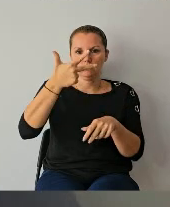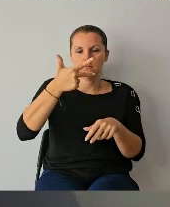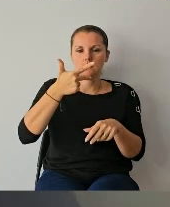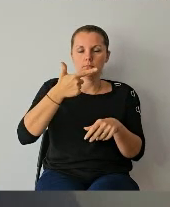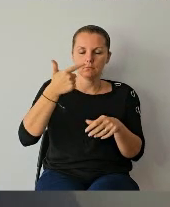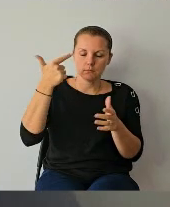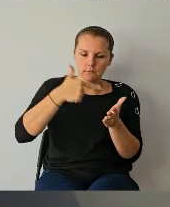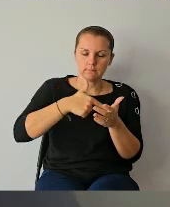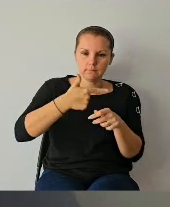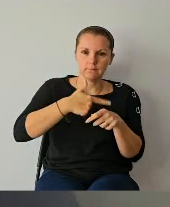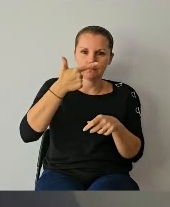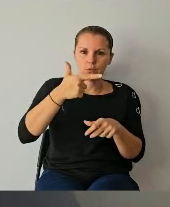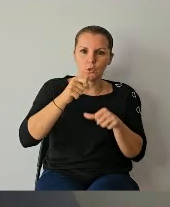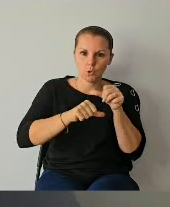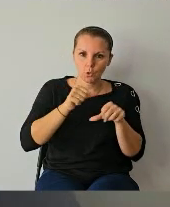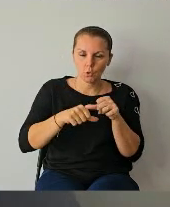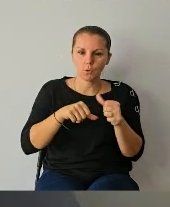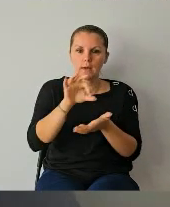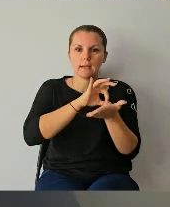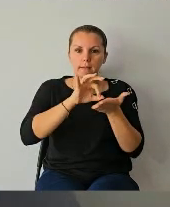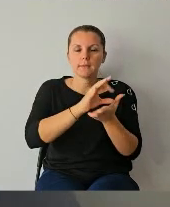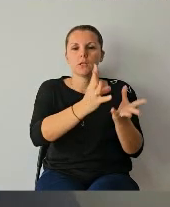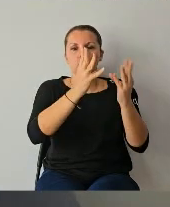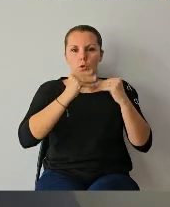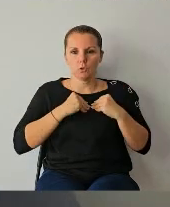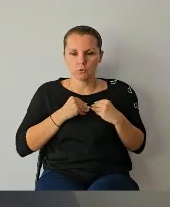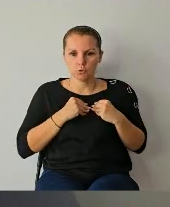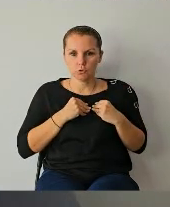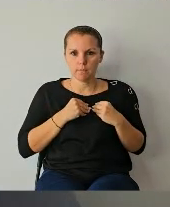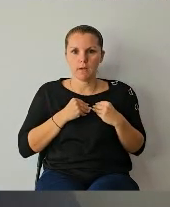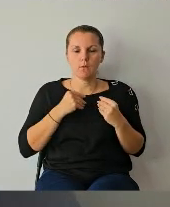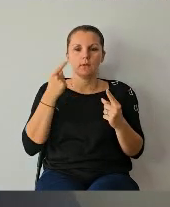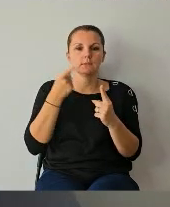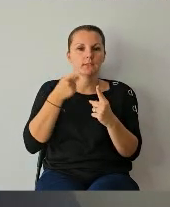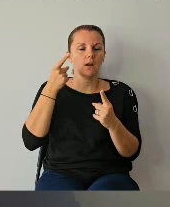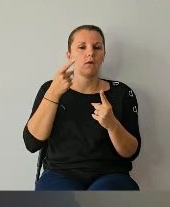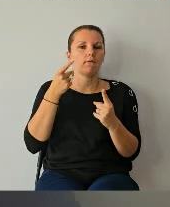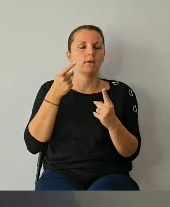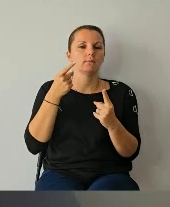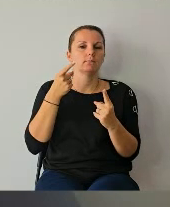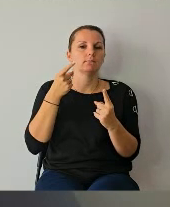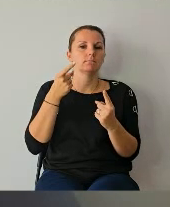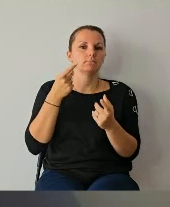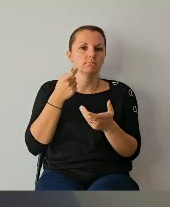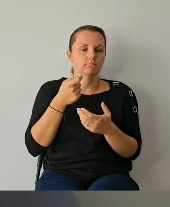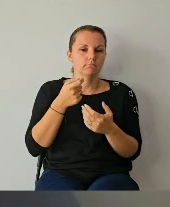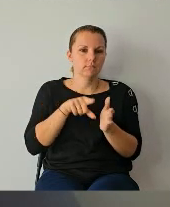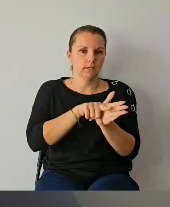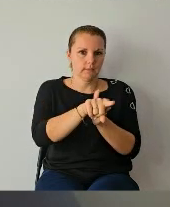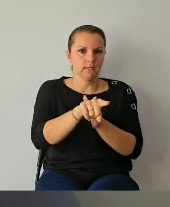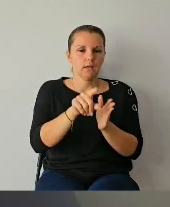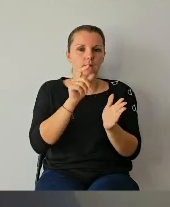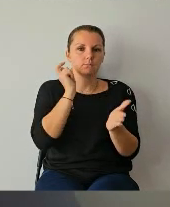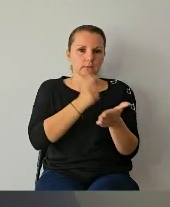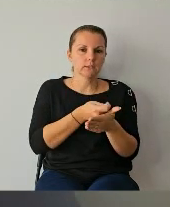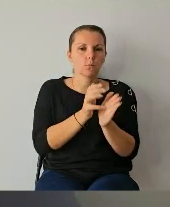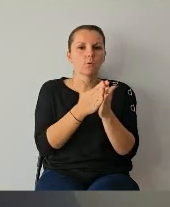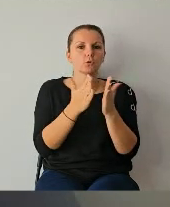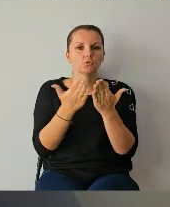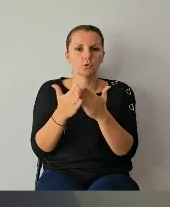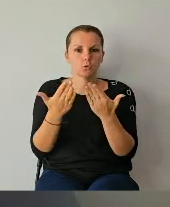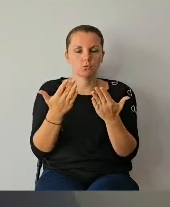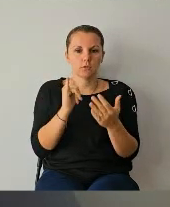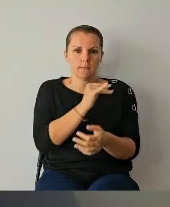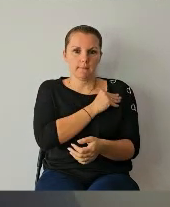roku budżetowym, gmina otrzymała dotację celową na wyposażenie szkół w podręczniki i te materiały do klas od 1 do